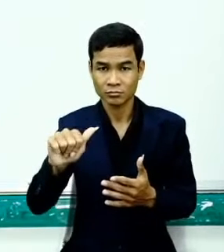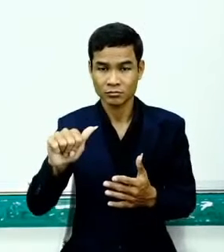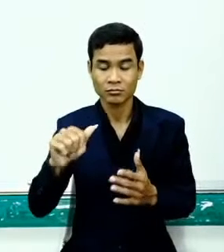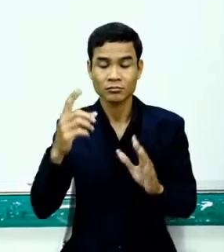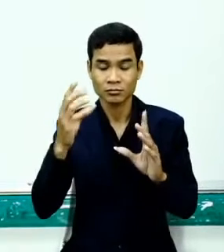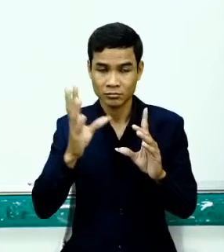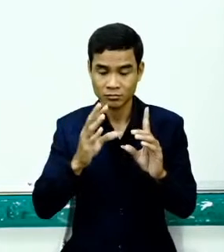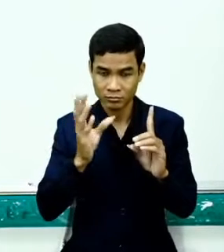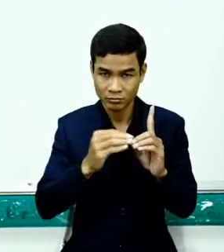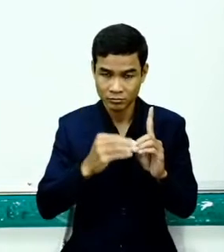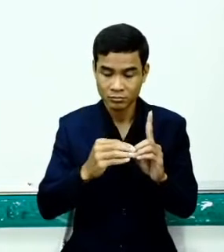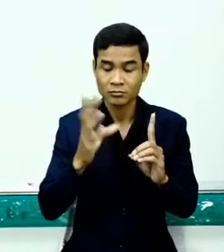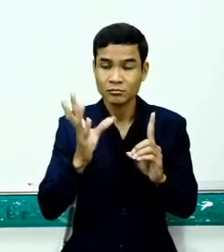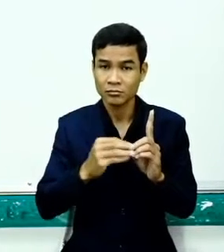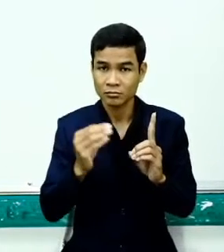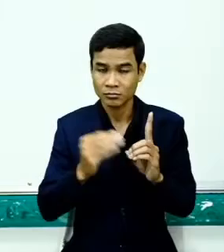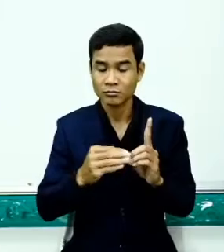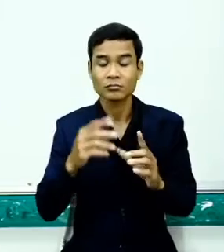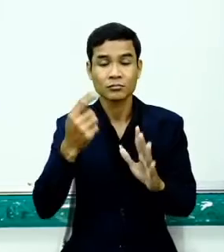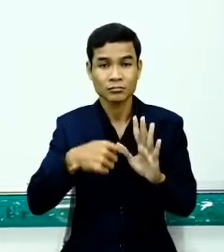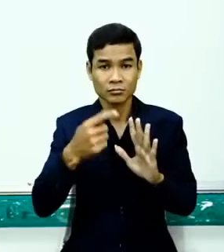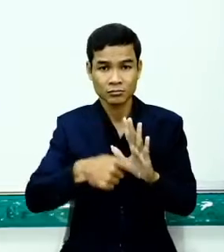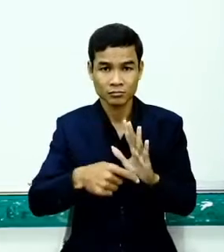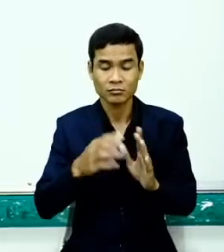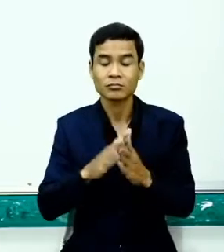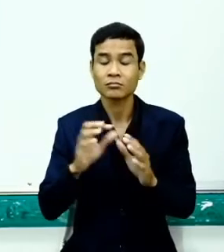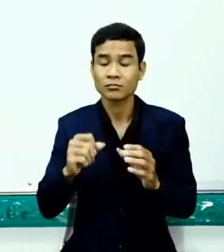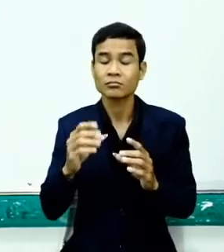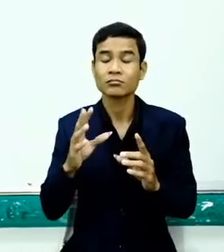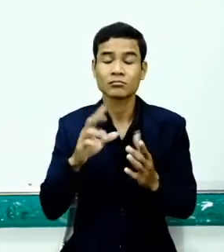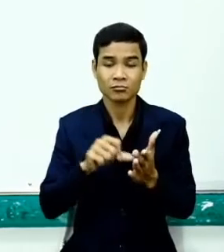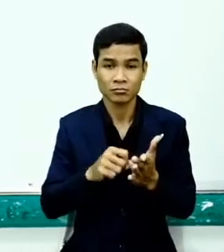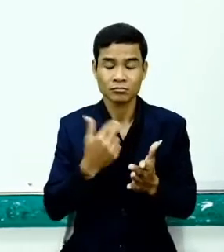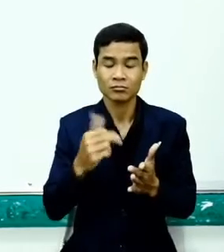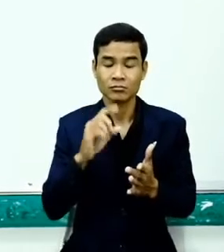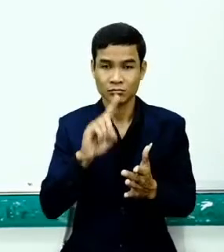ចាដែលស្ថិតនៅទំព័រចាទំព័រទី